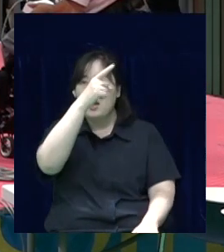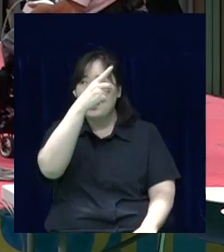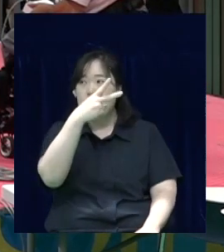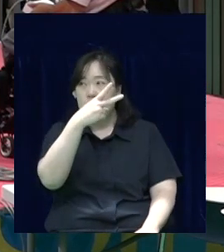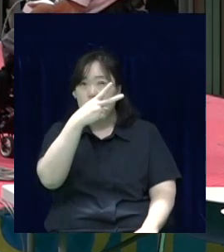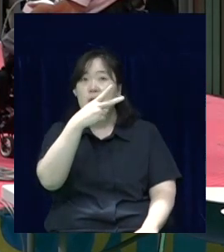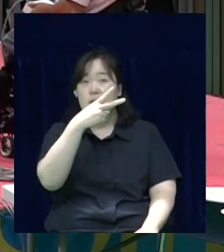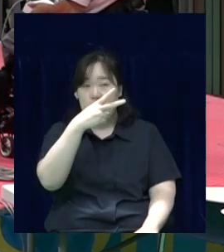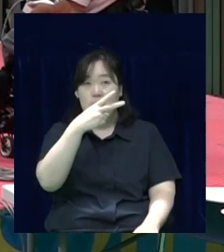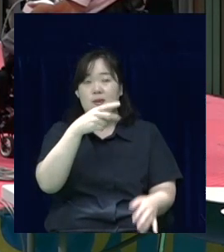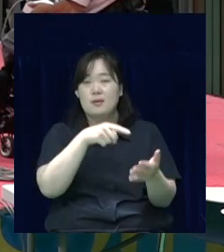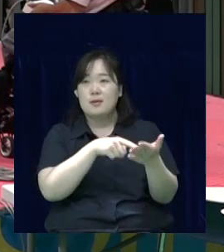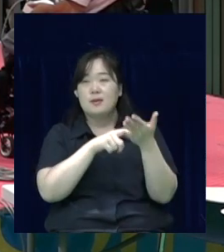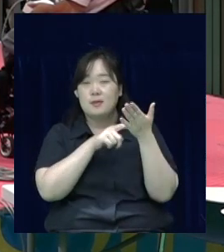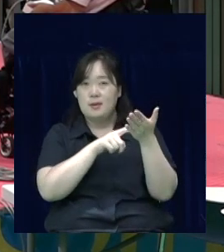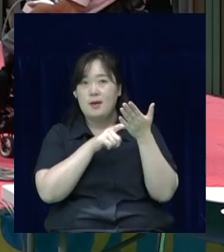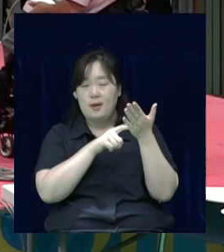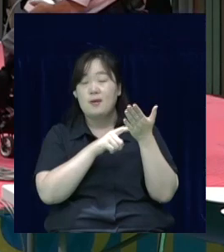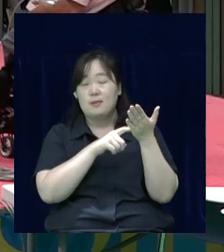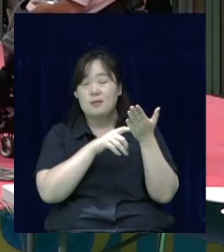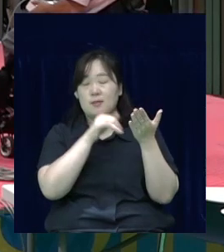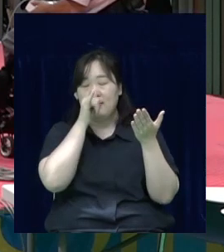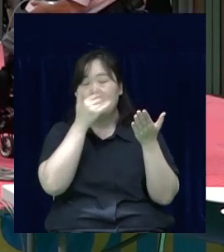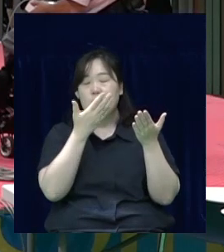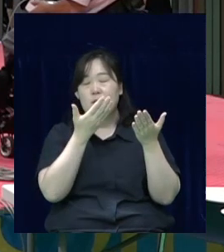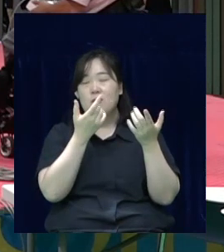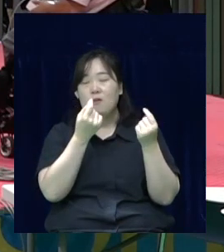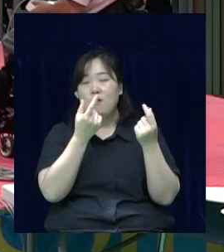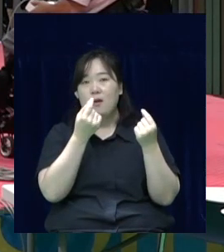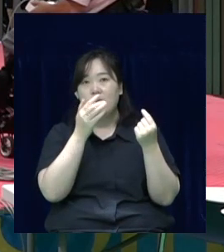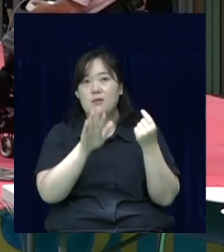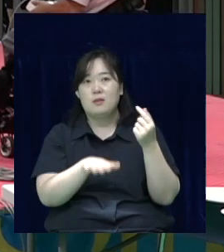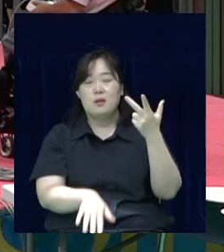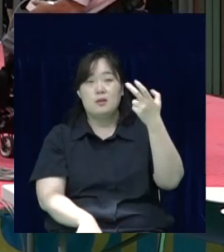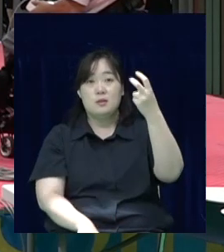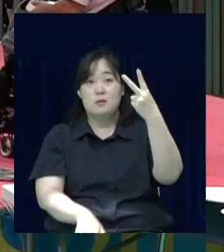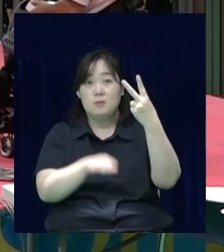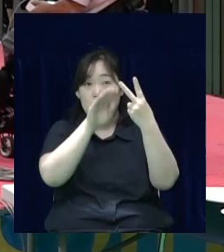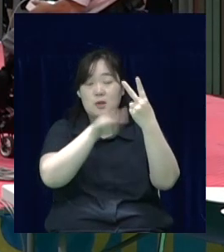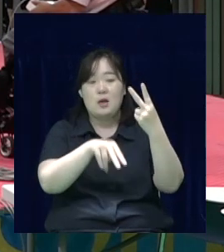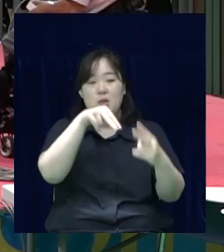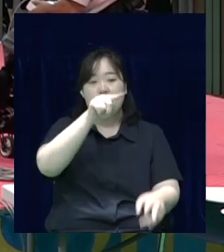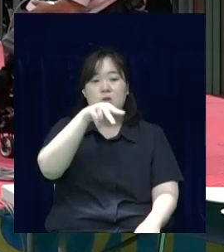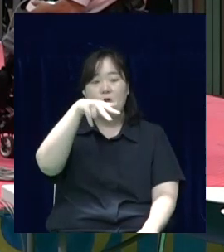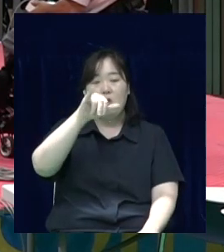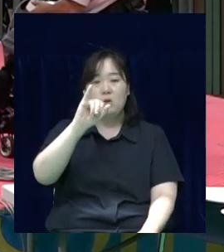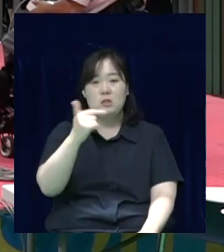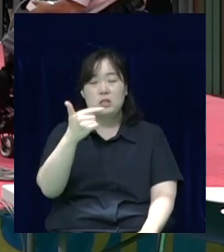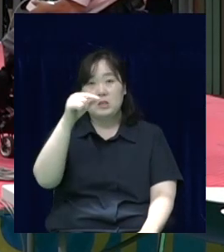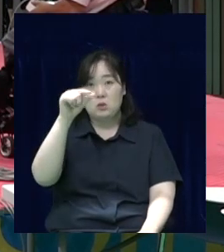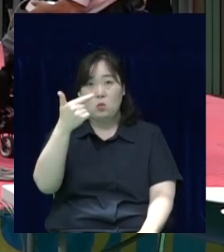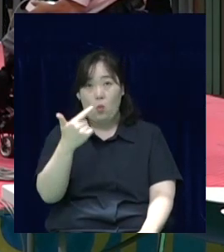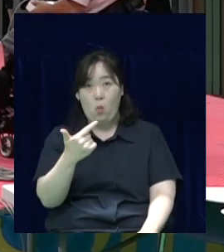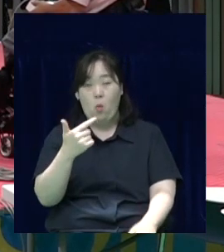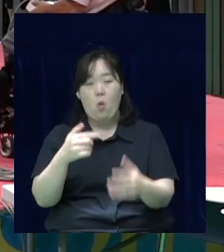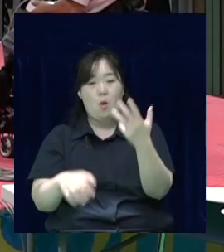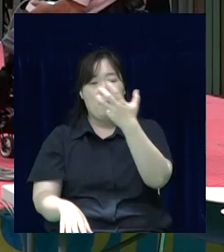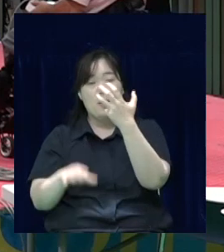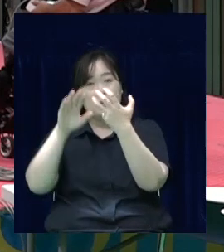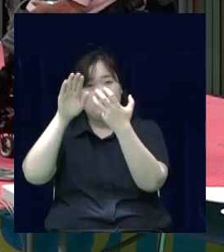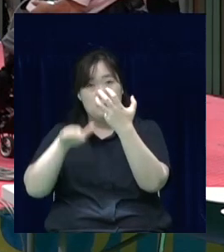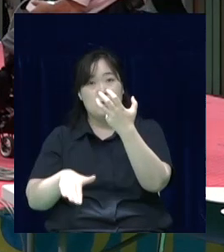나타내고 있는 네, 네. 현재 상황 72kg 이하 체급에서는 서진곤 선수 80kg 이하